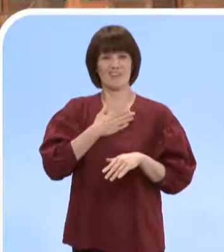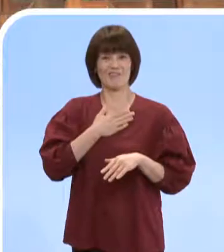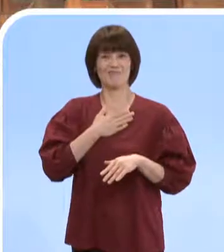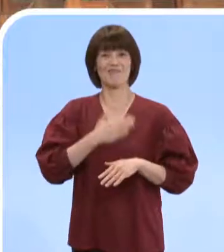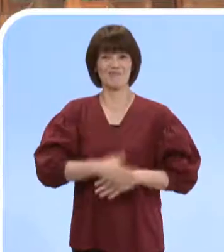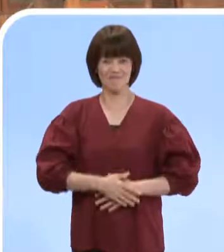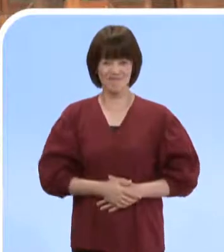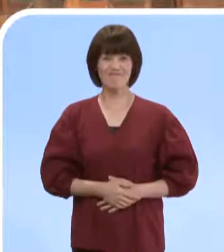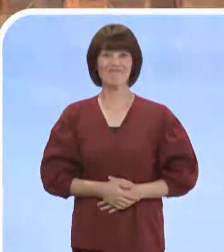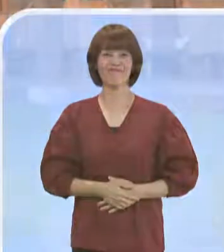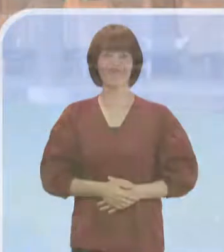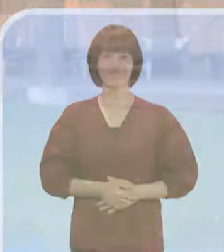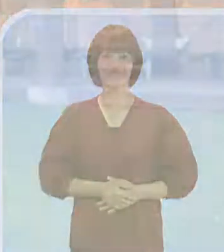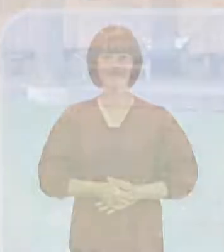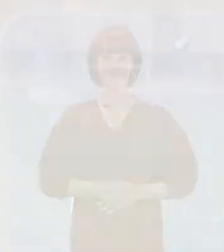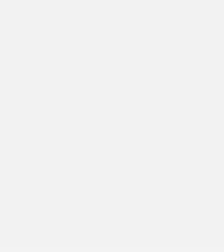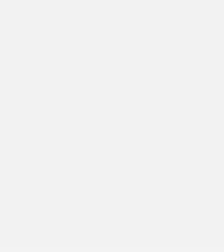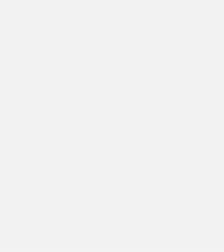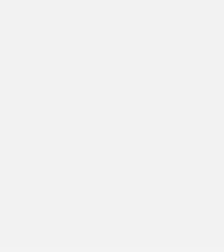たしました。